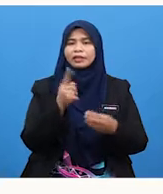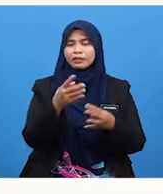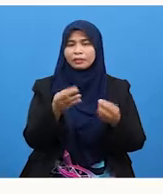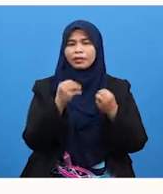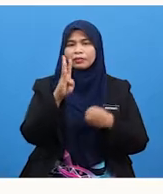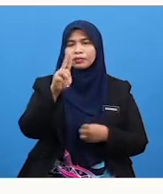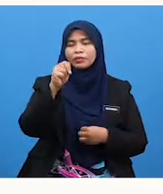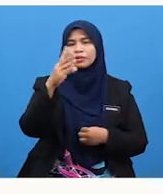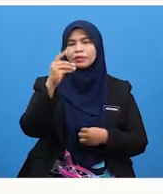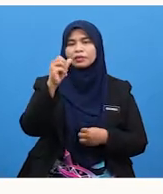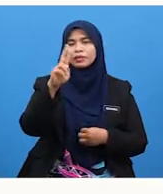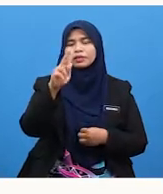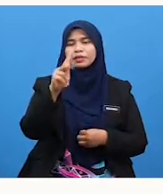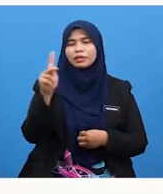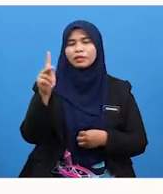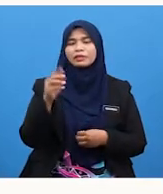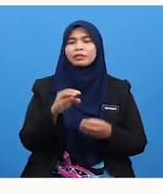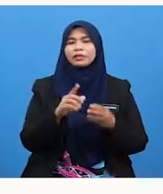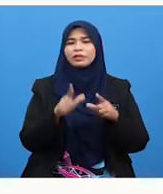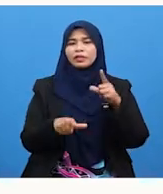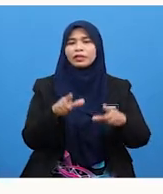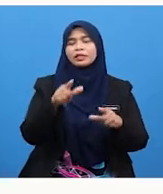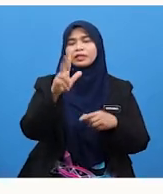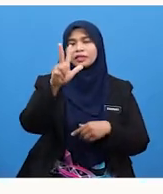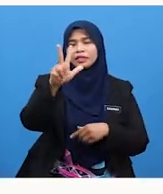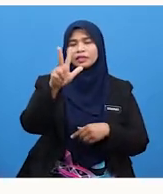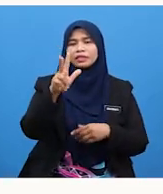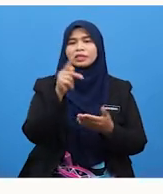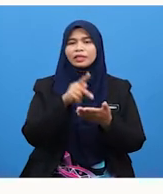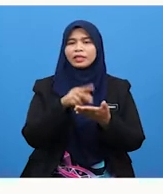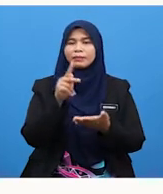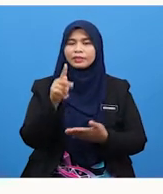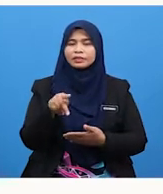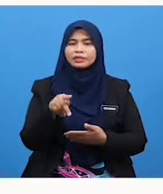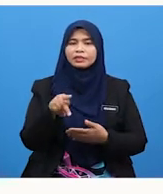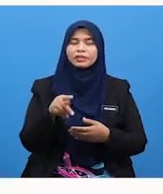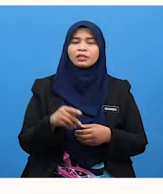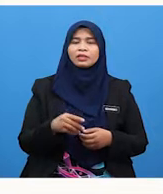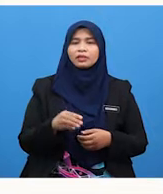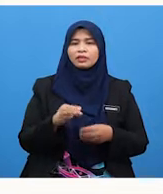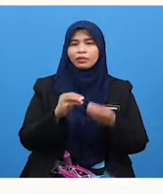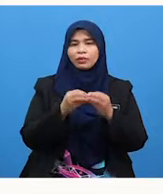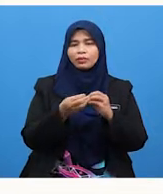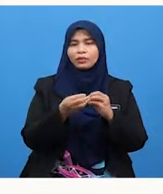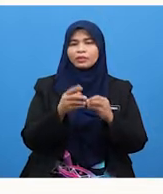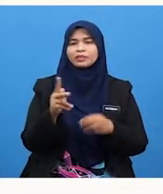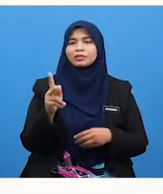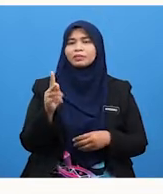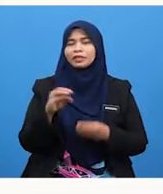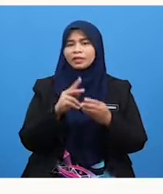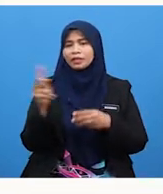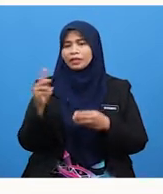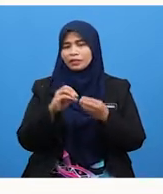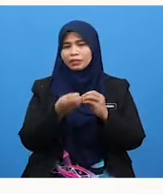hendak dibundarkan. Langkah ketiga, kenal pasti digit di sebelah